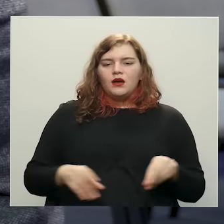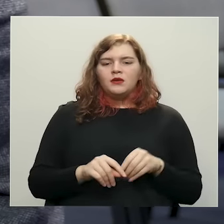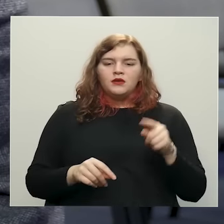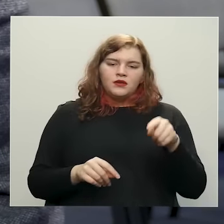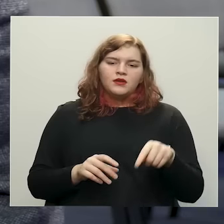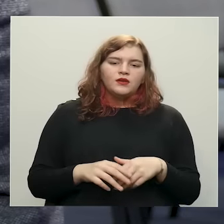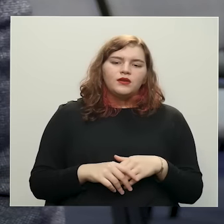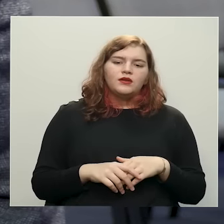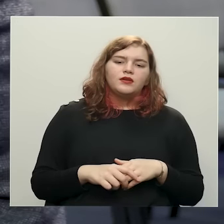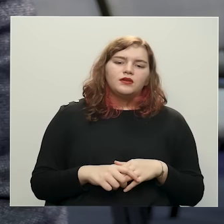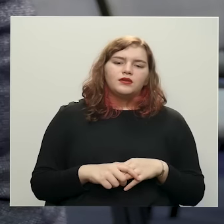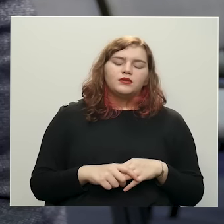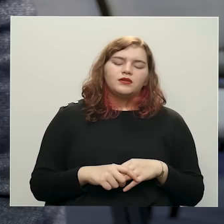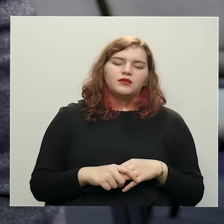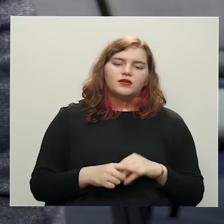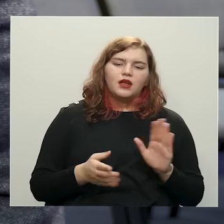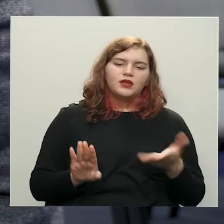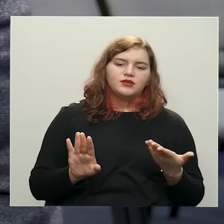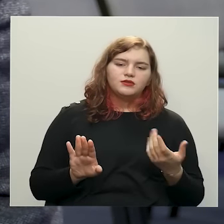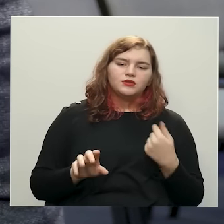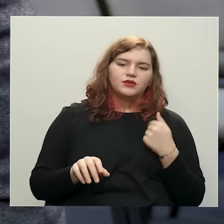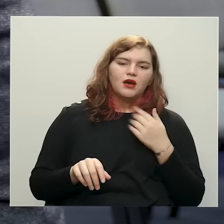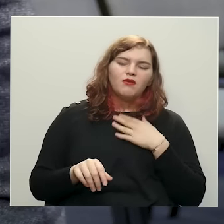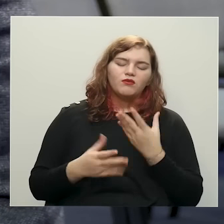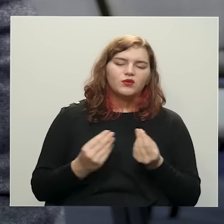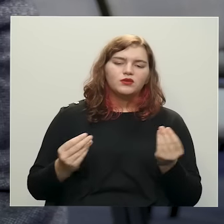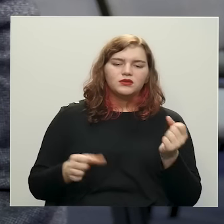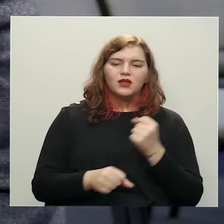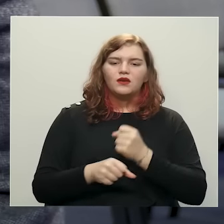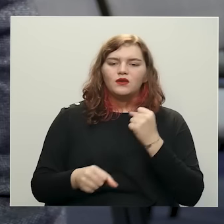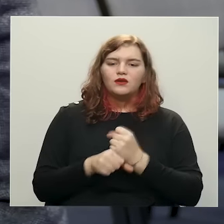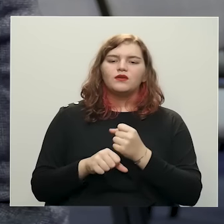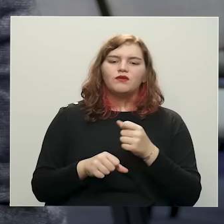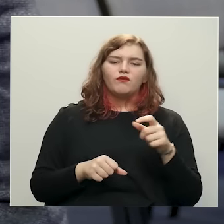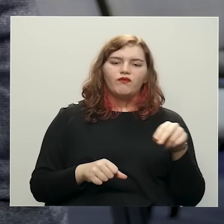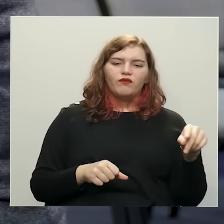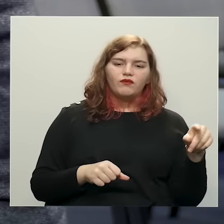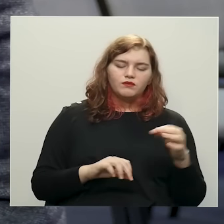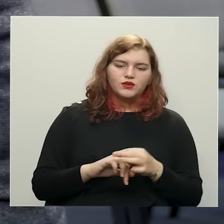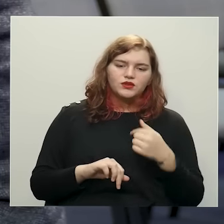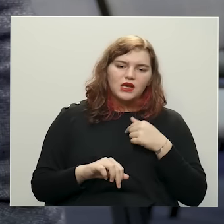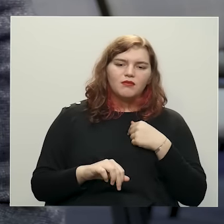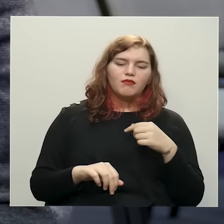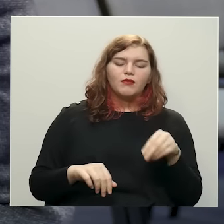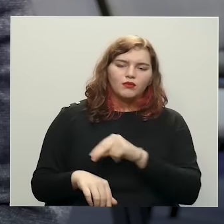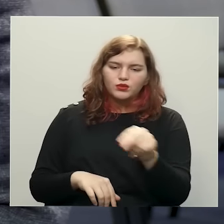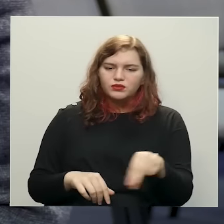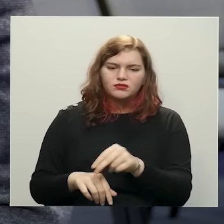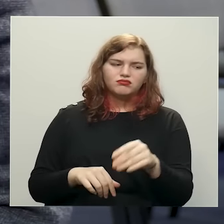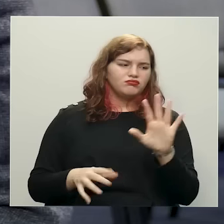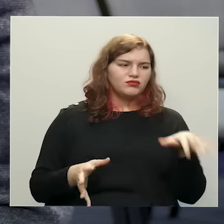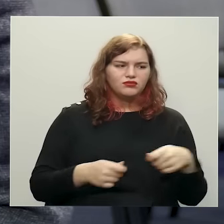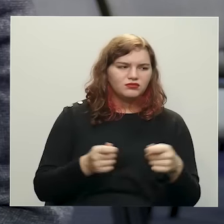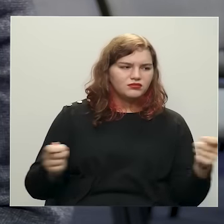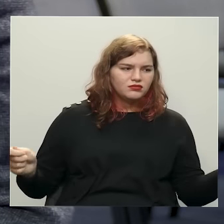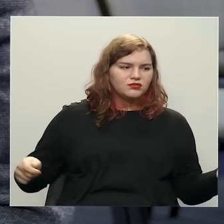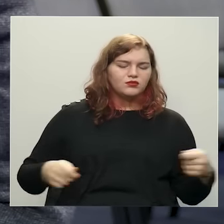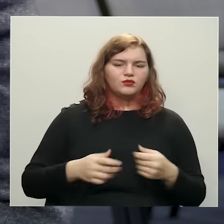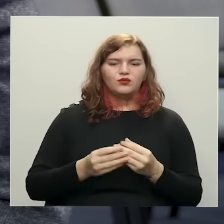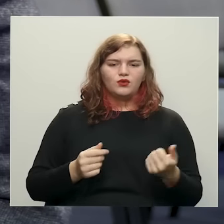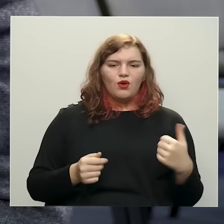acolo. Era la început, am avut mult de lucru și Florina cu bucătăria, cu tot ce era acolo, erau peste 100 de